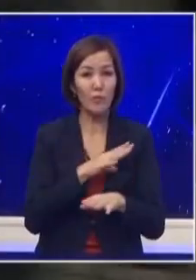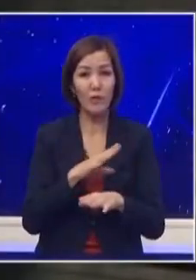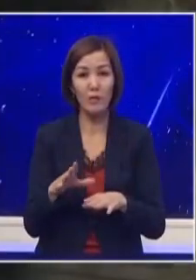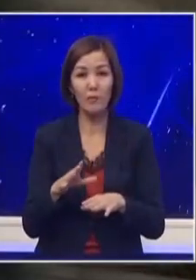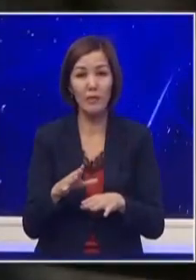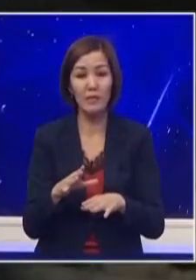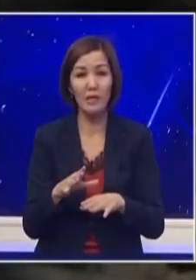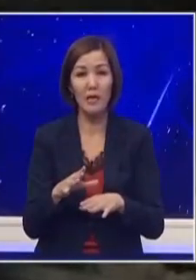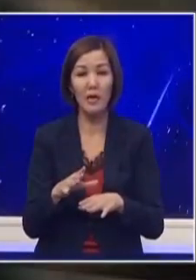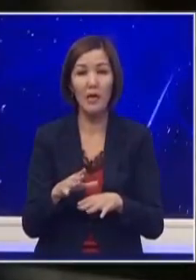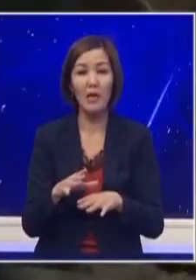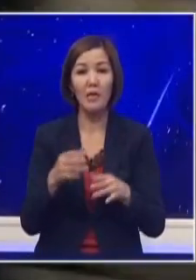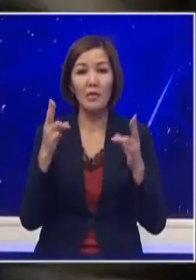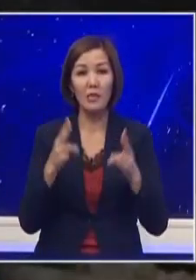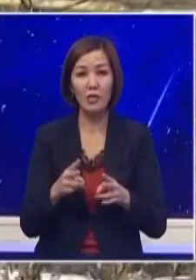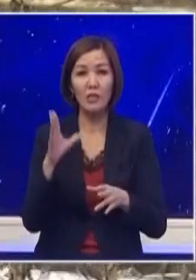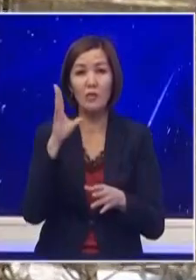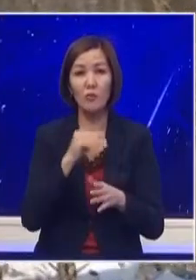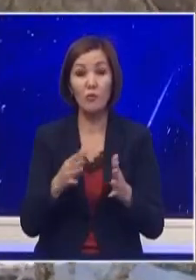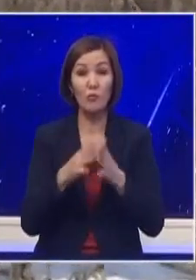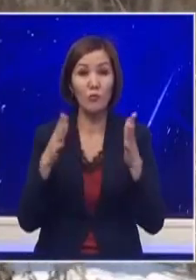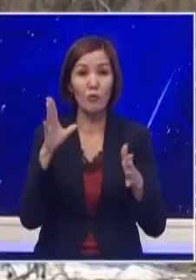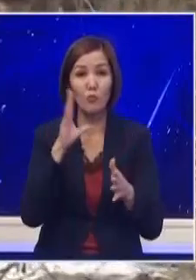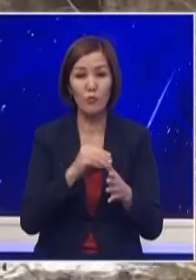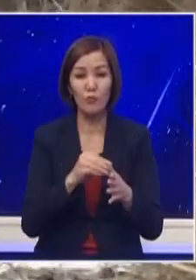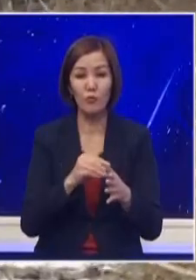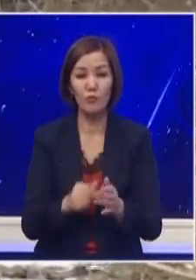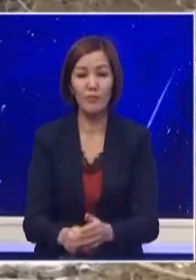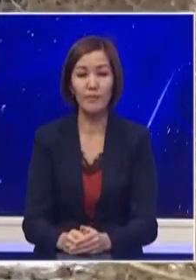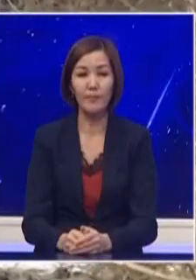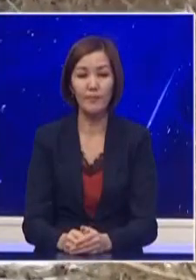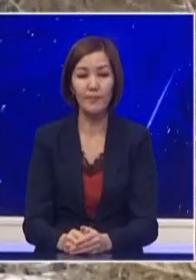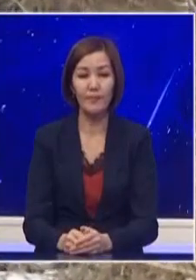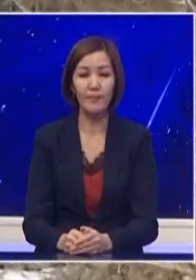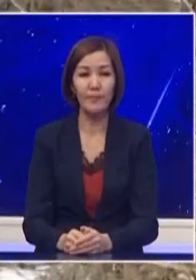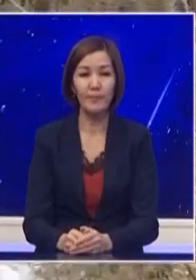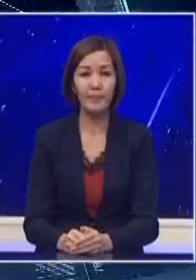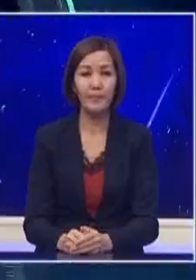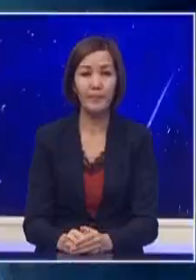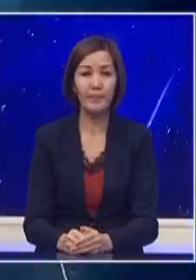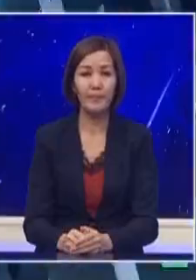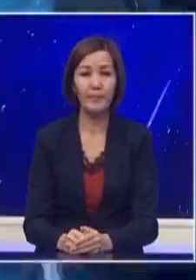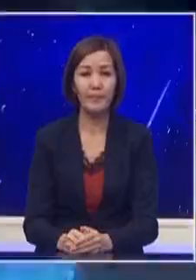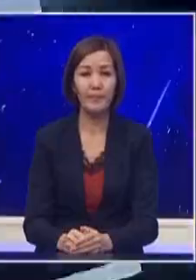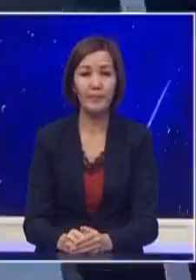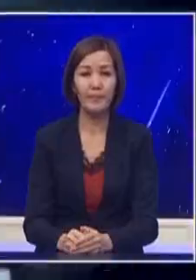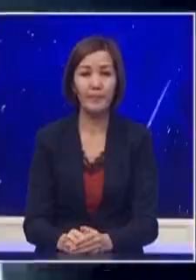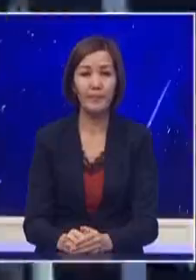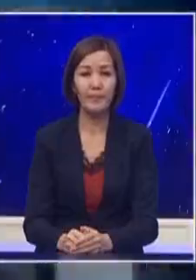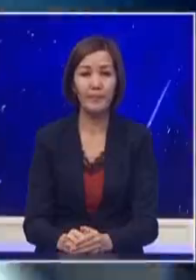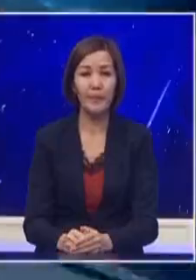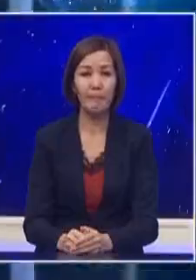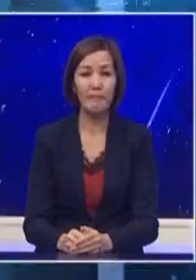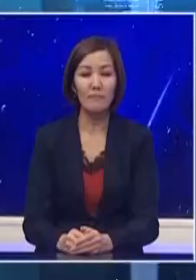көктейінға бола көптің өмірін қиятын ауқымды апат туындауы бек мүмкін деп отыр темір жолшылар. Құрманжан Қасымжанұлы,